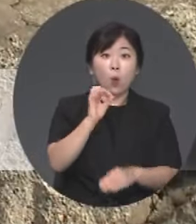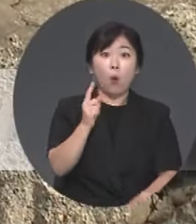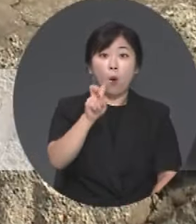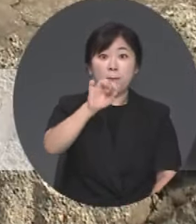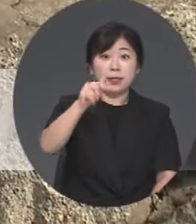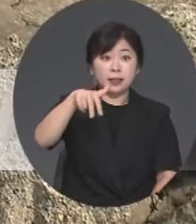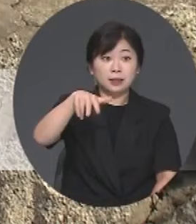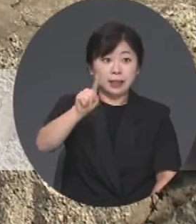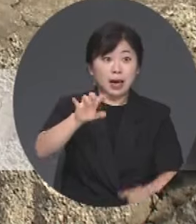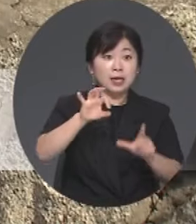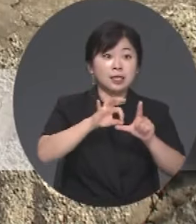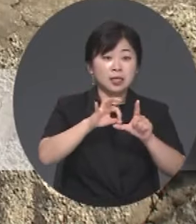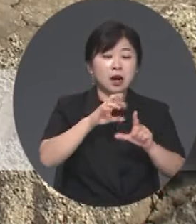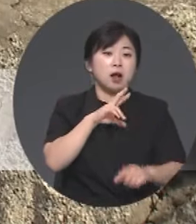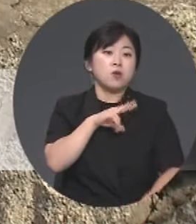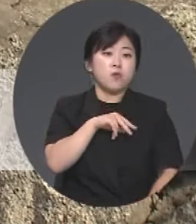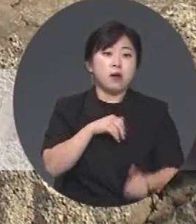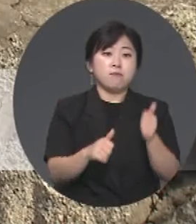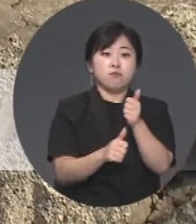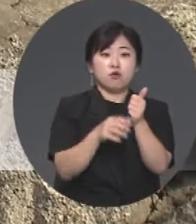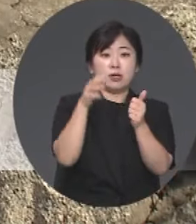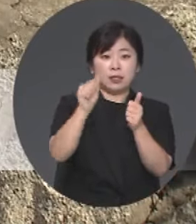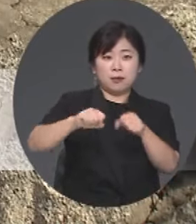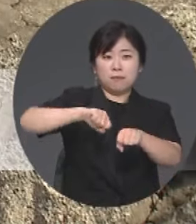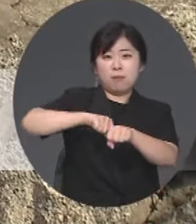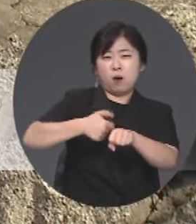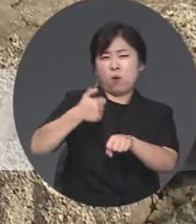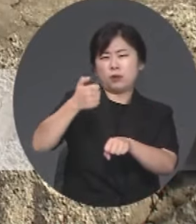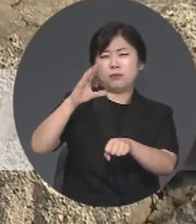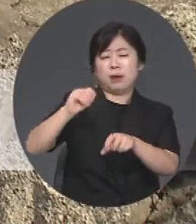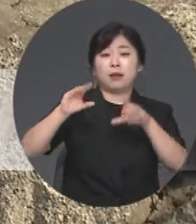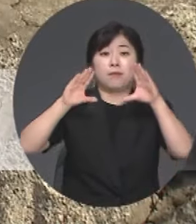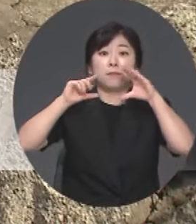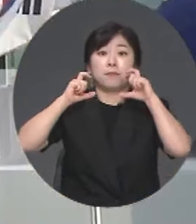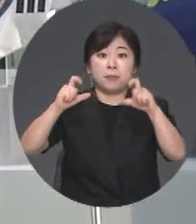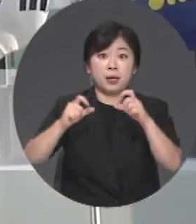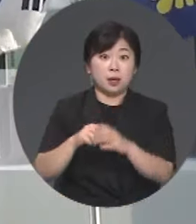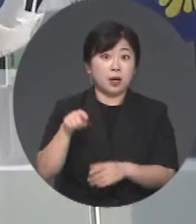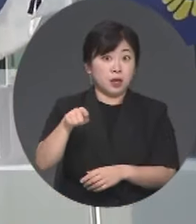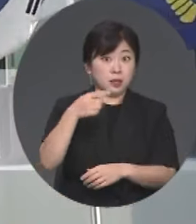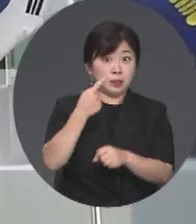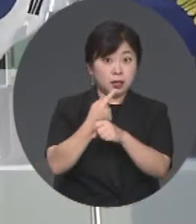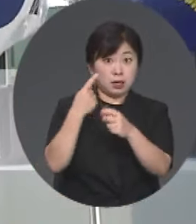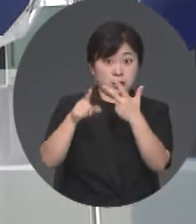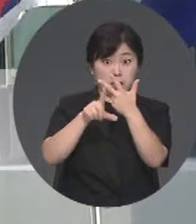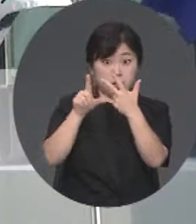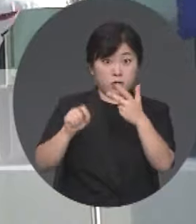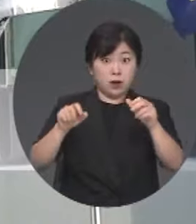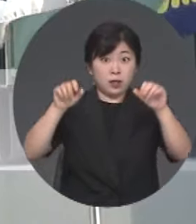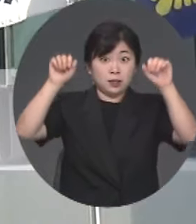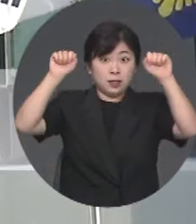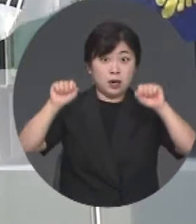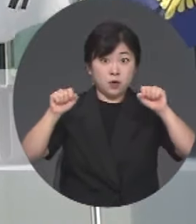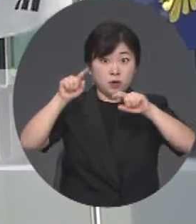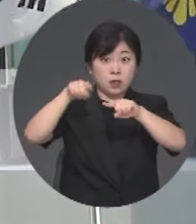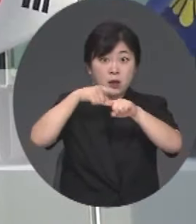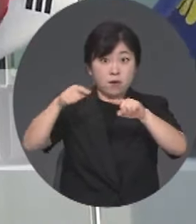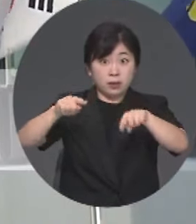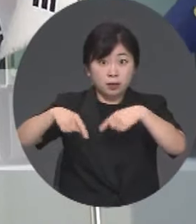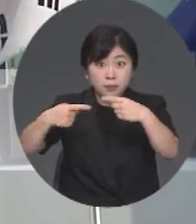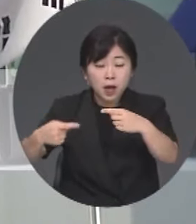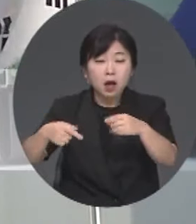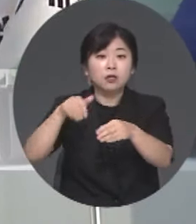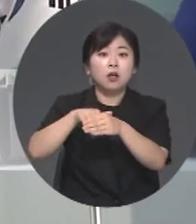부장에게 벌금 50만 원을 선고했습니다 부장은 지난해 7월 지역 체육 행사에 참가한 선거